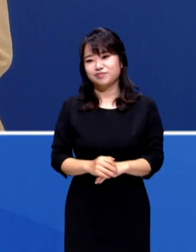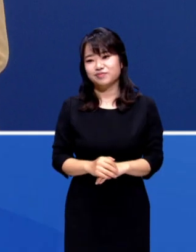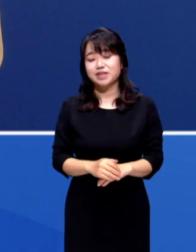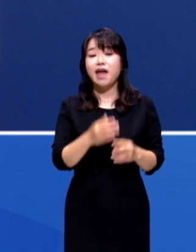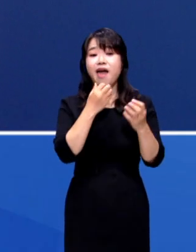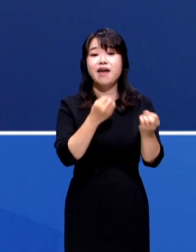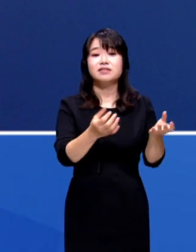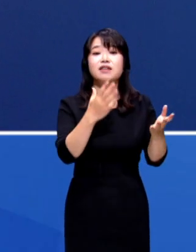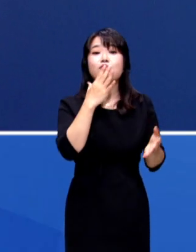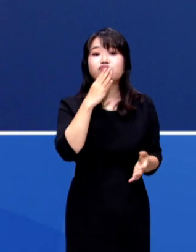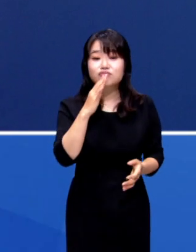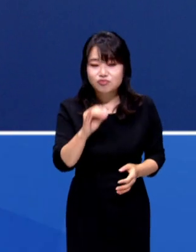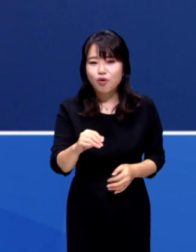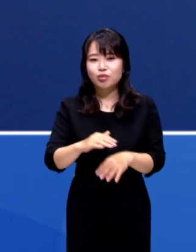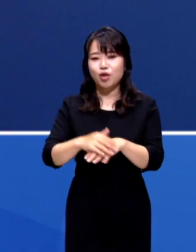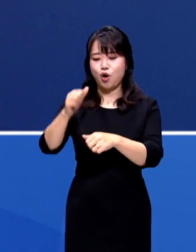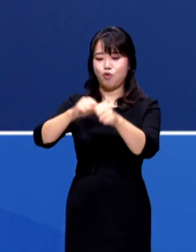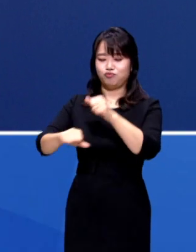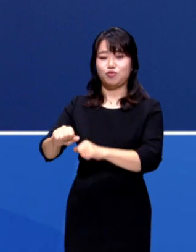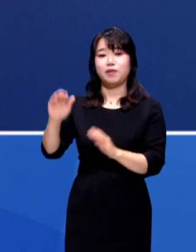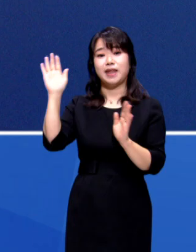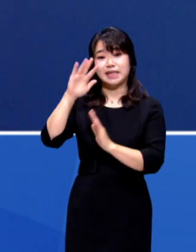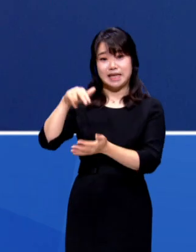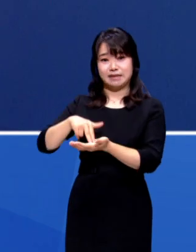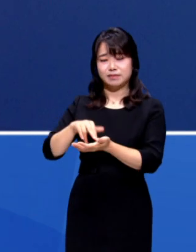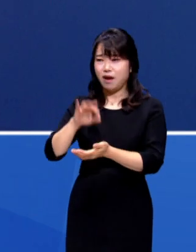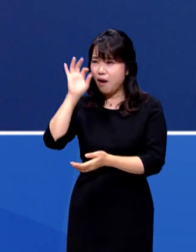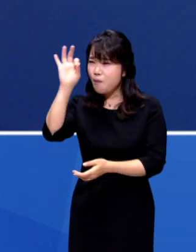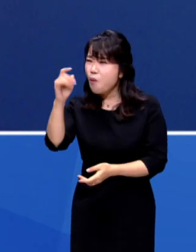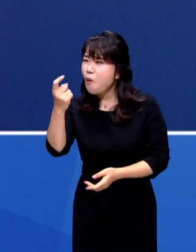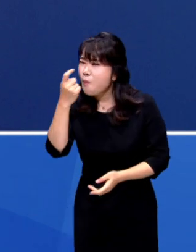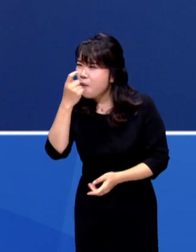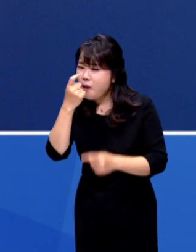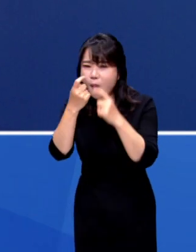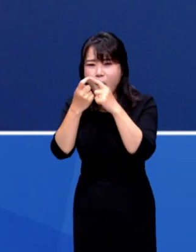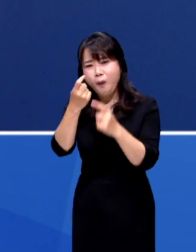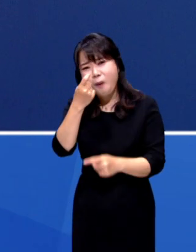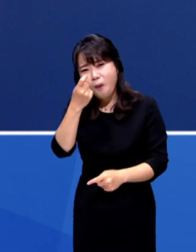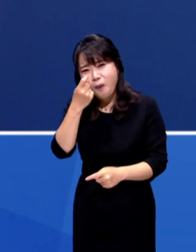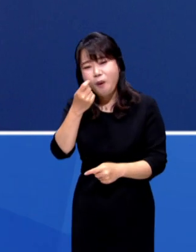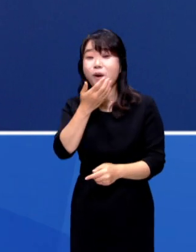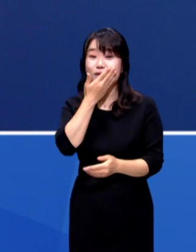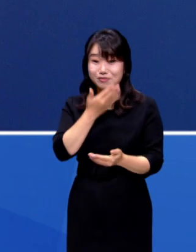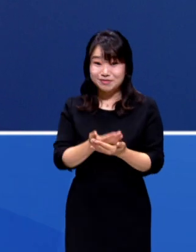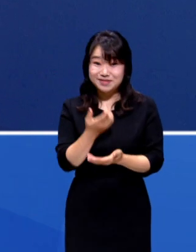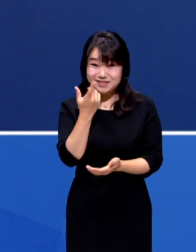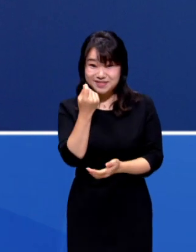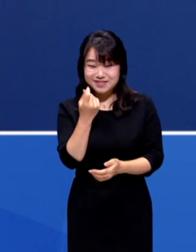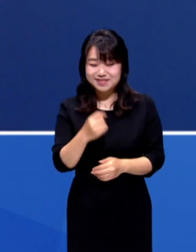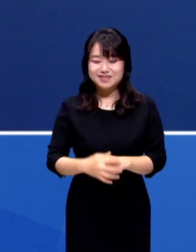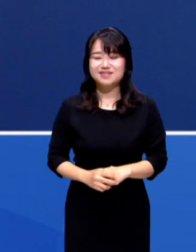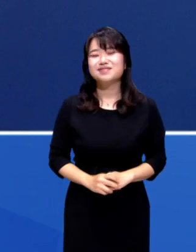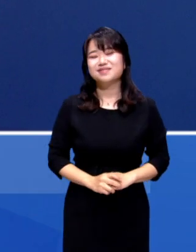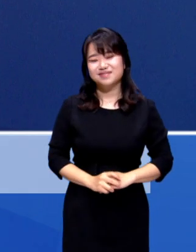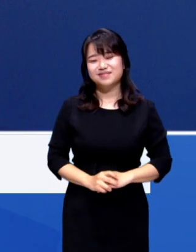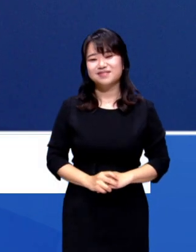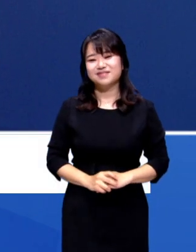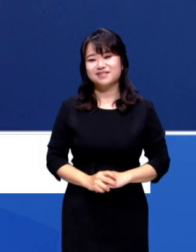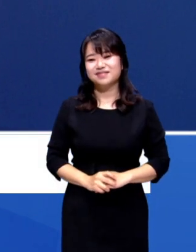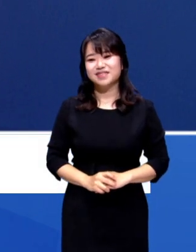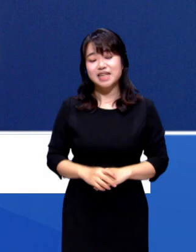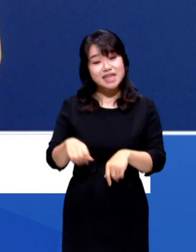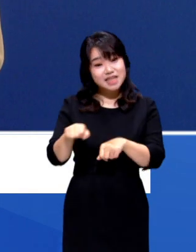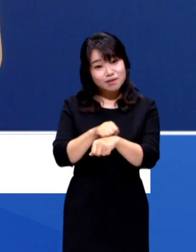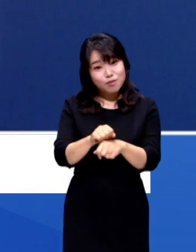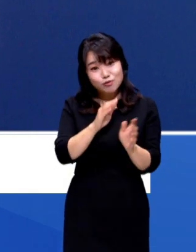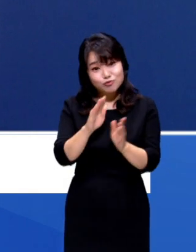좋지만 무엇보다는 우리 후손들이 학생들이 또 배울 수 있는 배움의 또 어떤 공간과 또 그 프로그램도 필요할 것 같습니다.